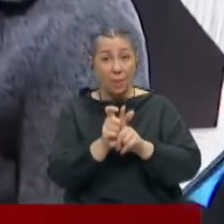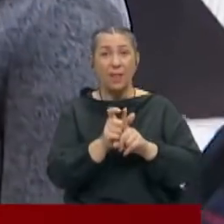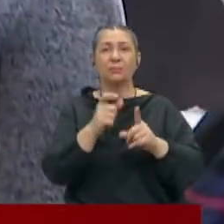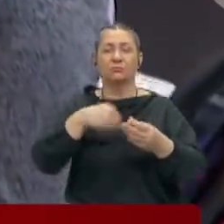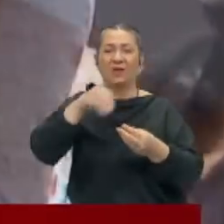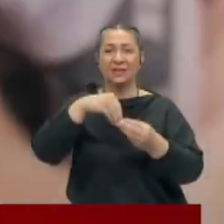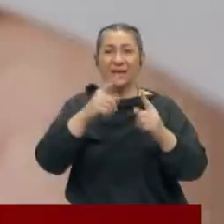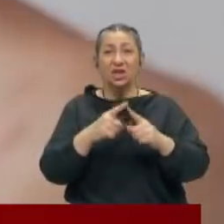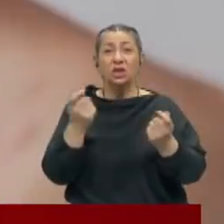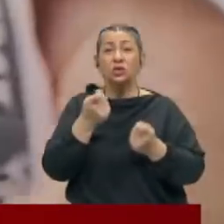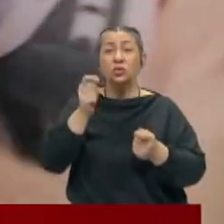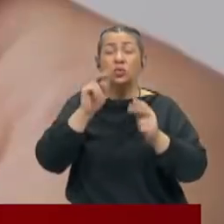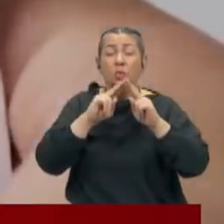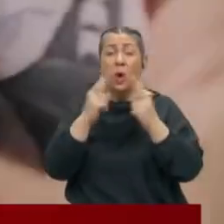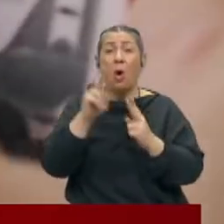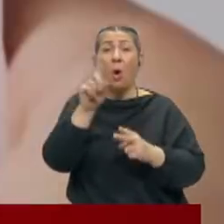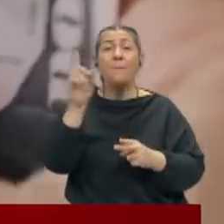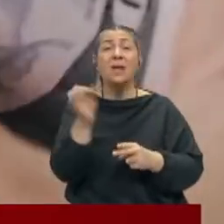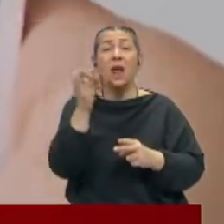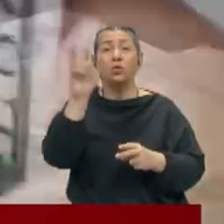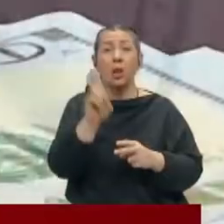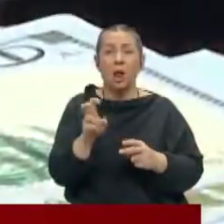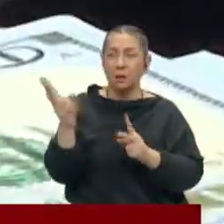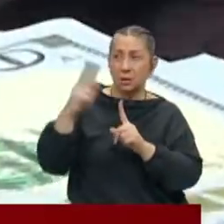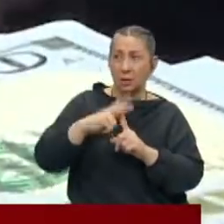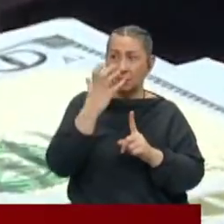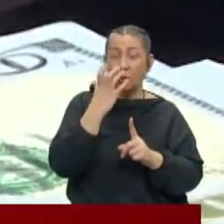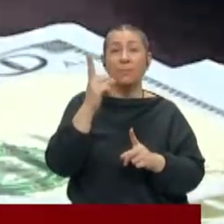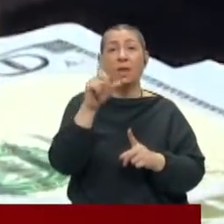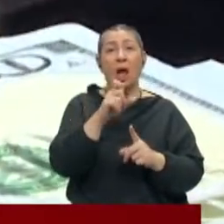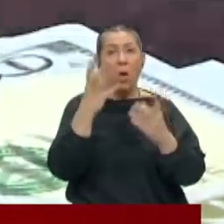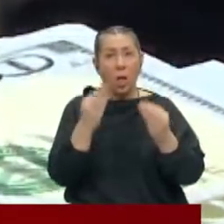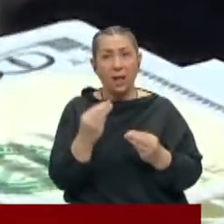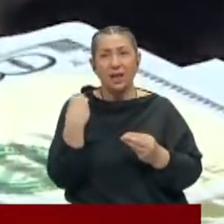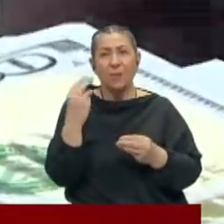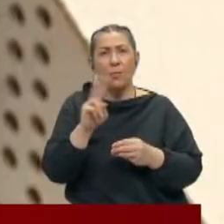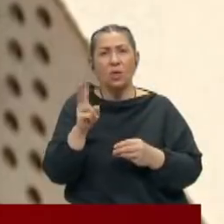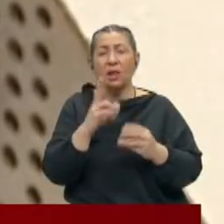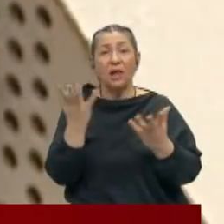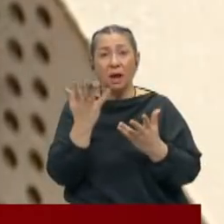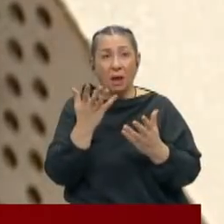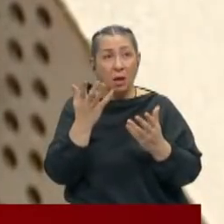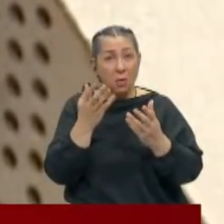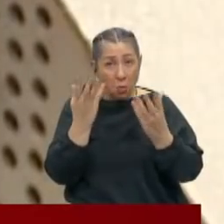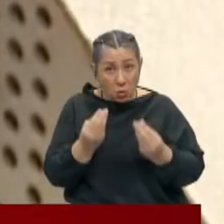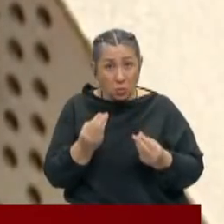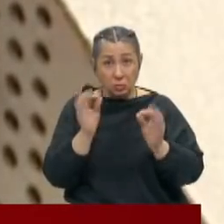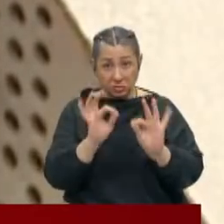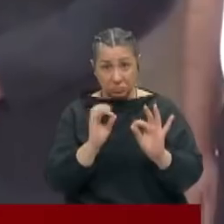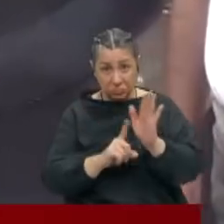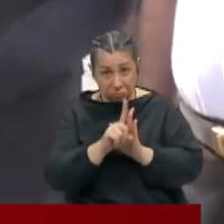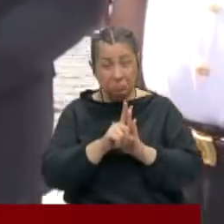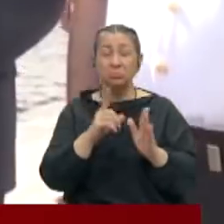iş dünyasından 10 milyar dolar katılım beklediğini açıkladı. Bir aydır uygulamada olan yeni model ne kadar tuttu tutmadı